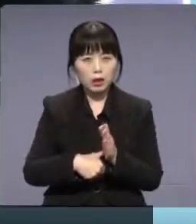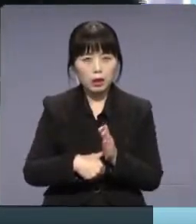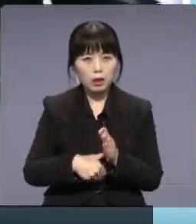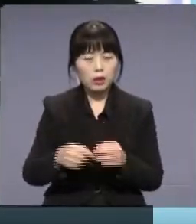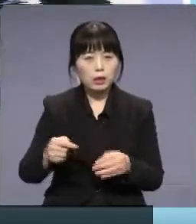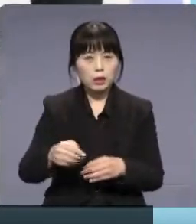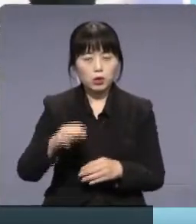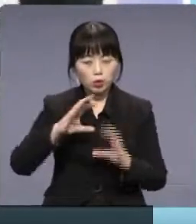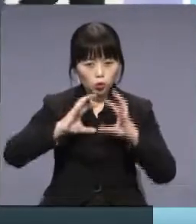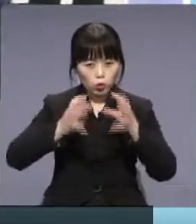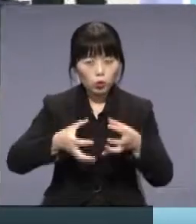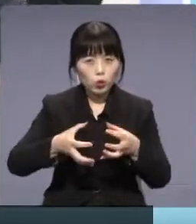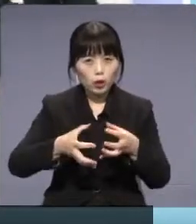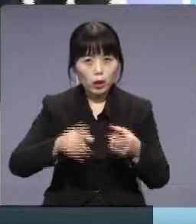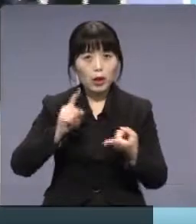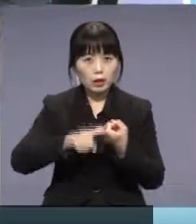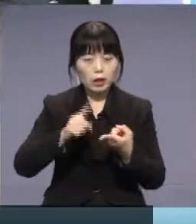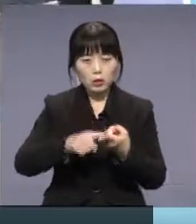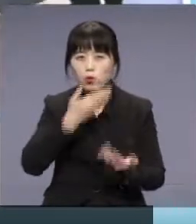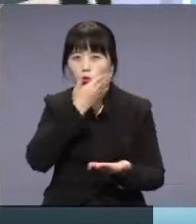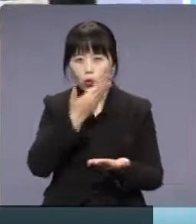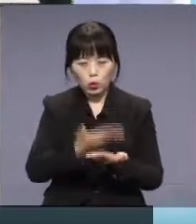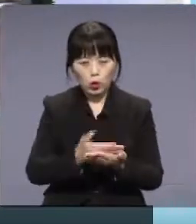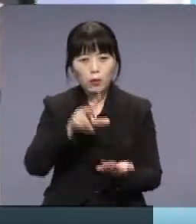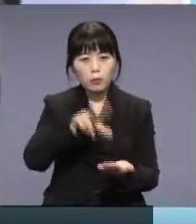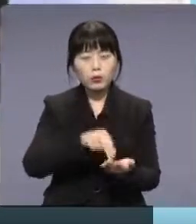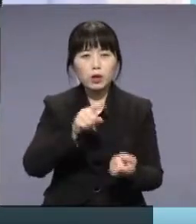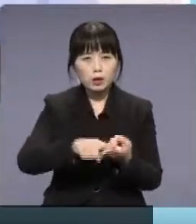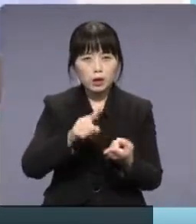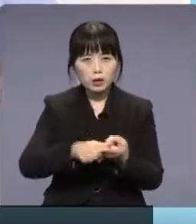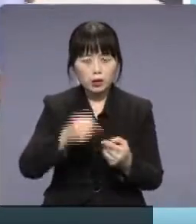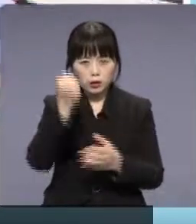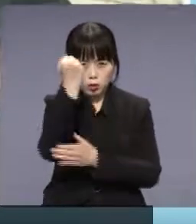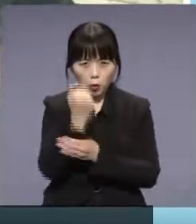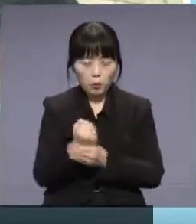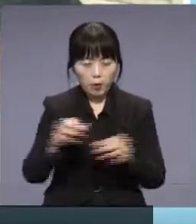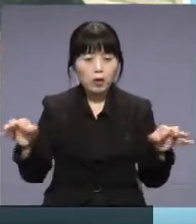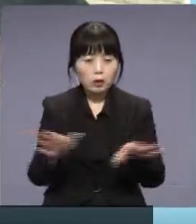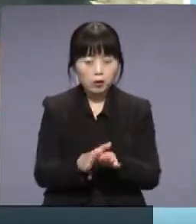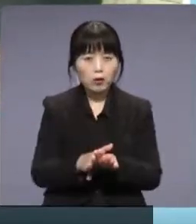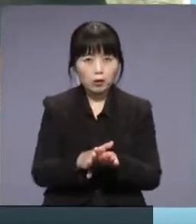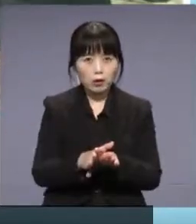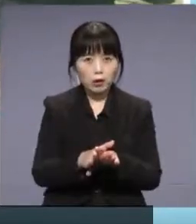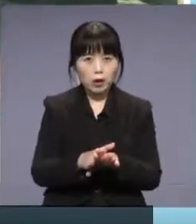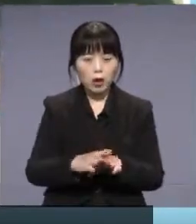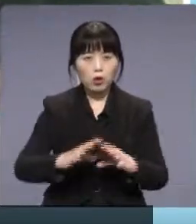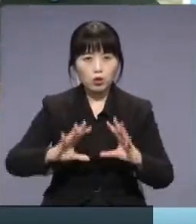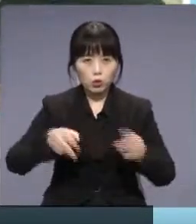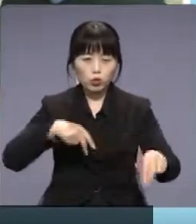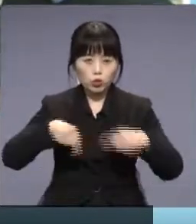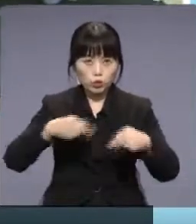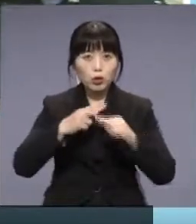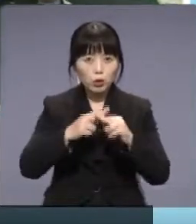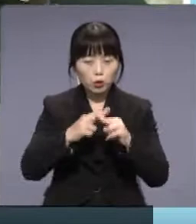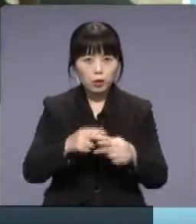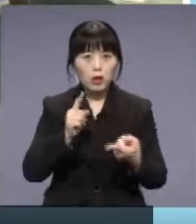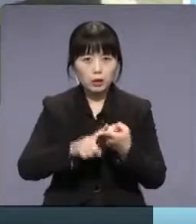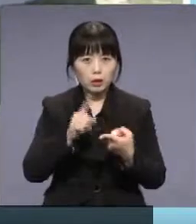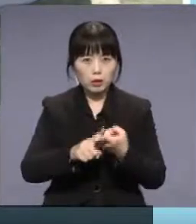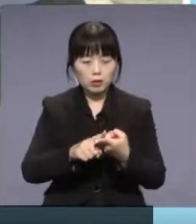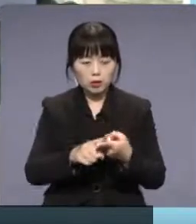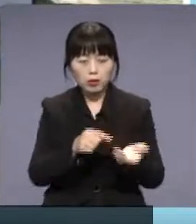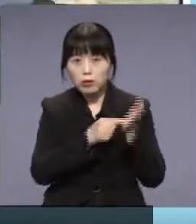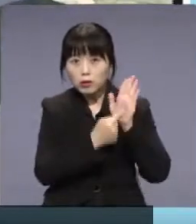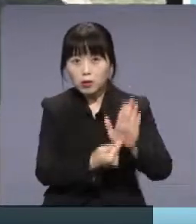희대정신이라고 해야 될까요? 국가적인 그런 중요한 이슈는 적폐청산, 그 다음에 이제 뭐 국정농단이나 이런 것들에 대해서 이제